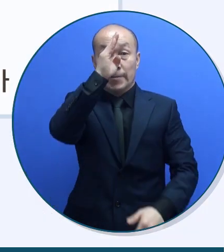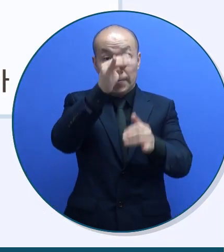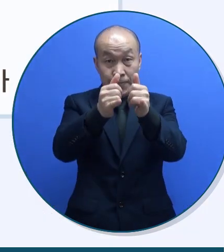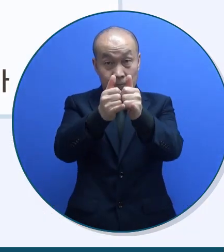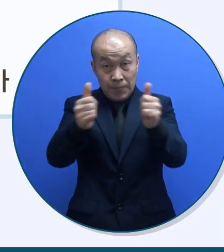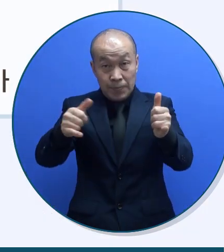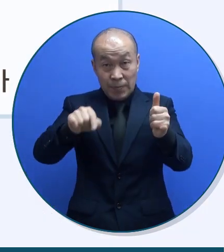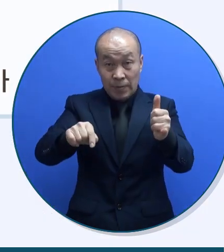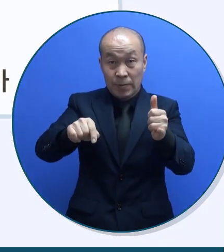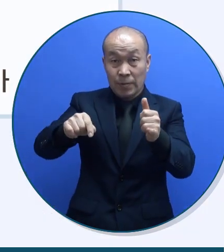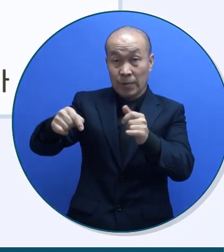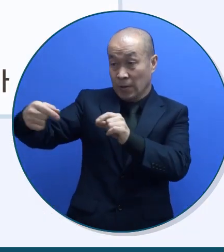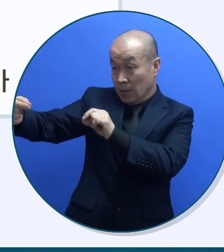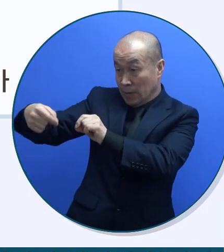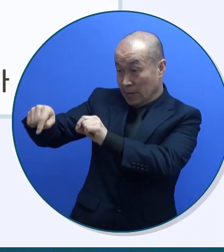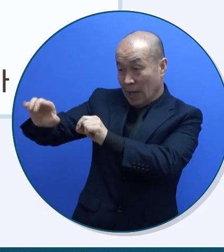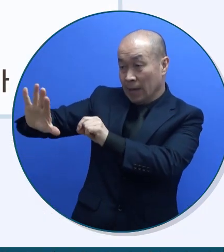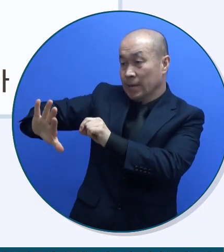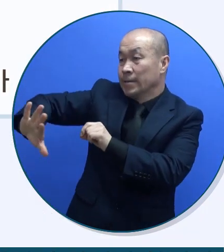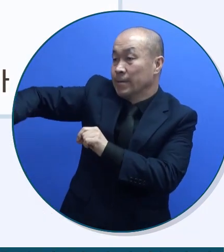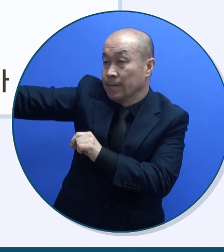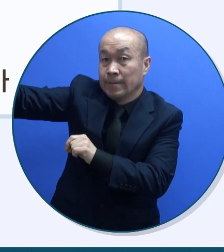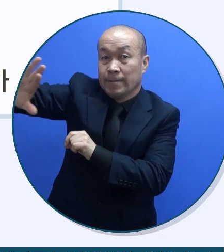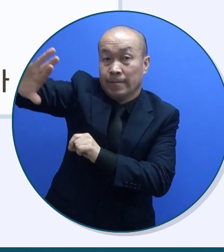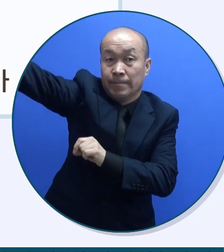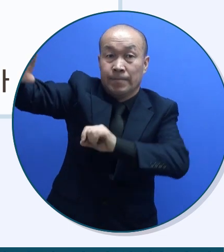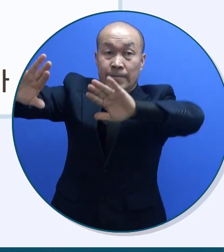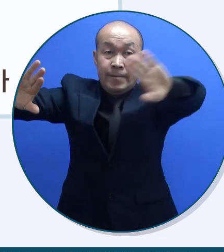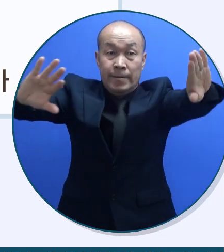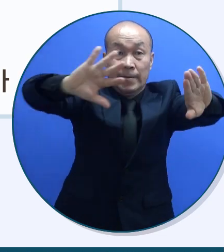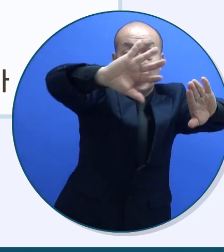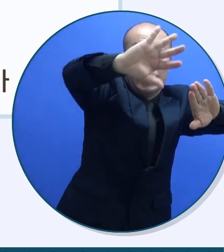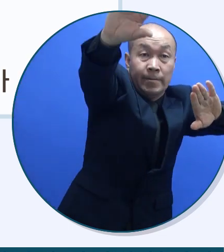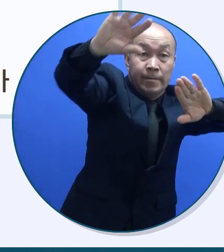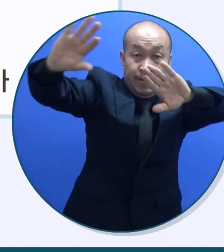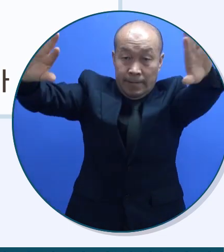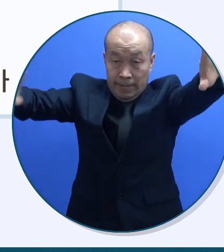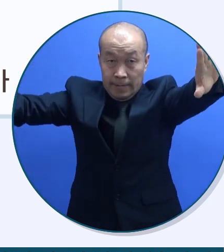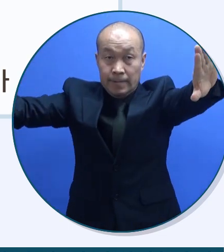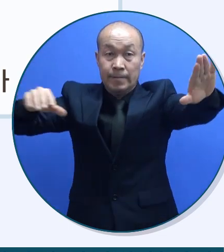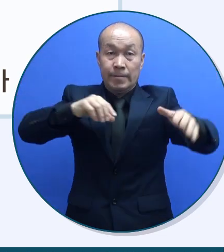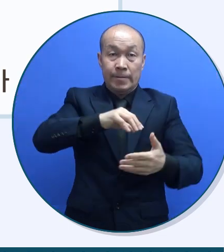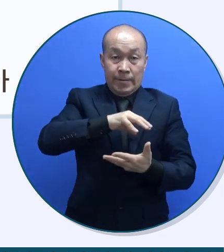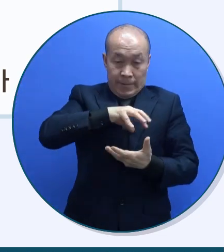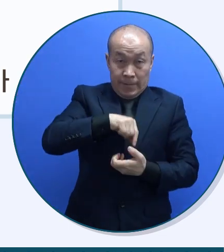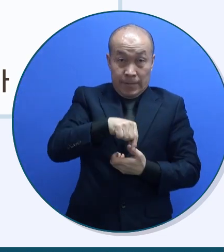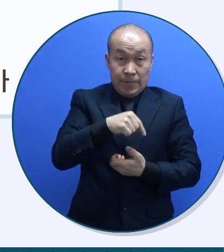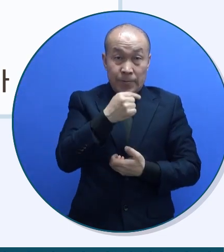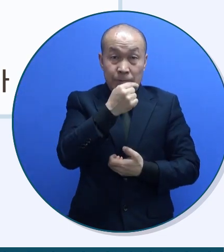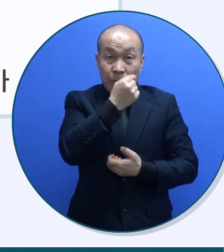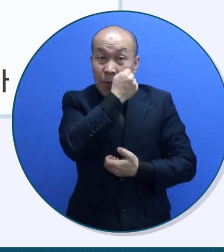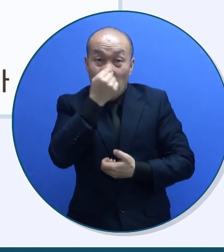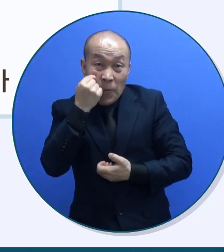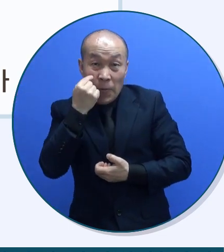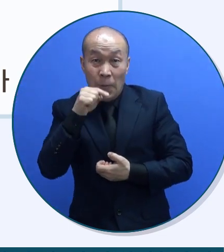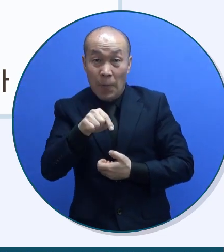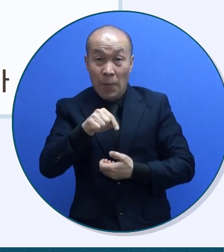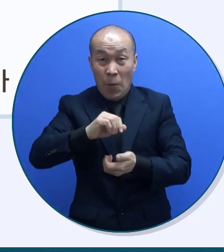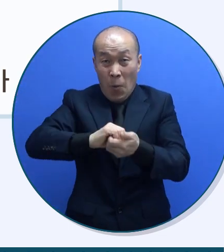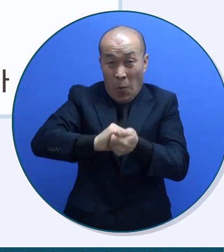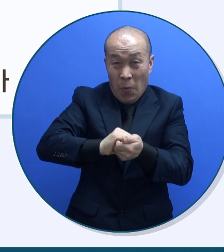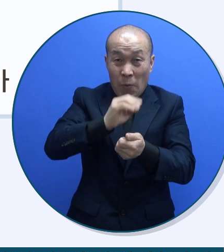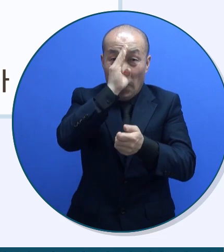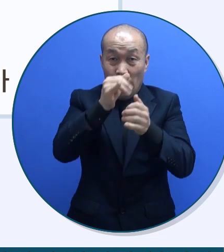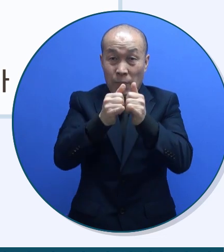있거나 환자를 흔들게 되면 심장 리듬 분석이 정확하게 되지 않으니 반드시 환자에게서 모두가 떨어져 있어야